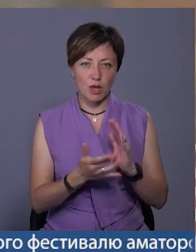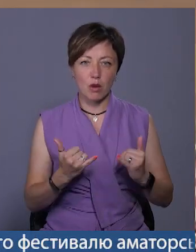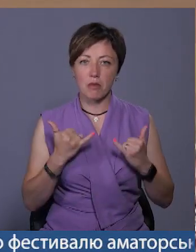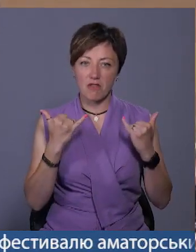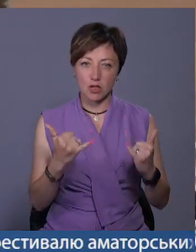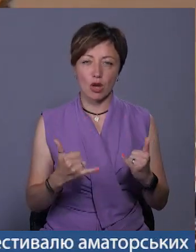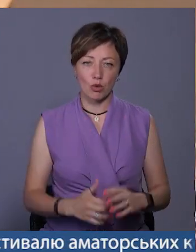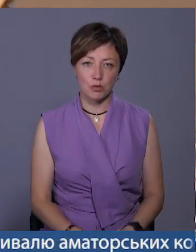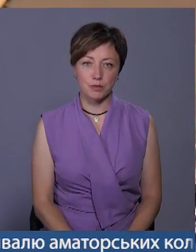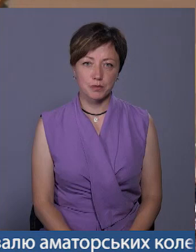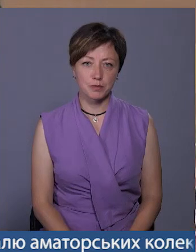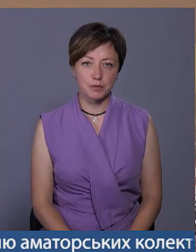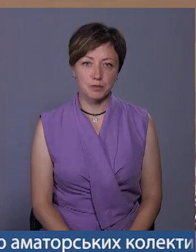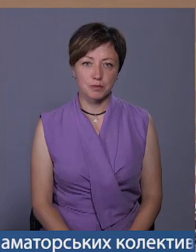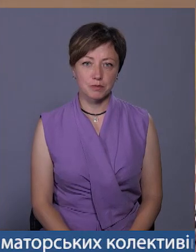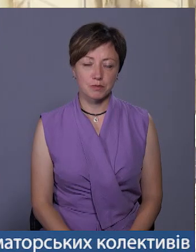поважаю.